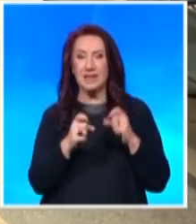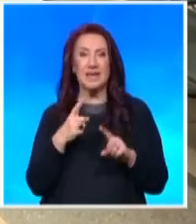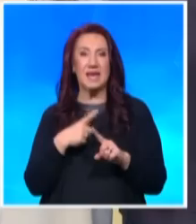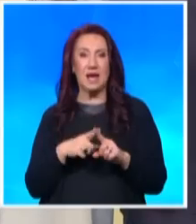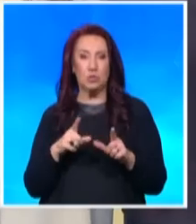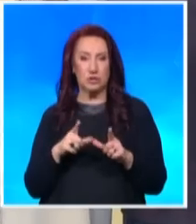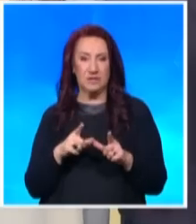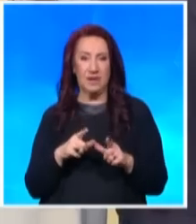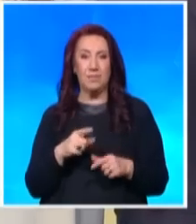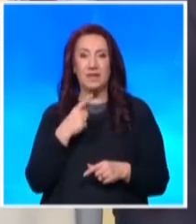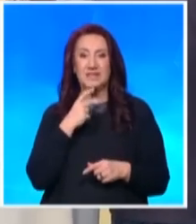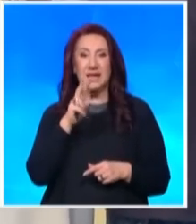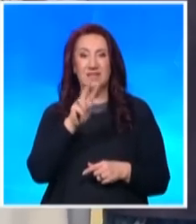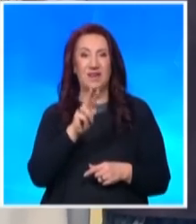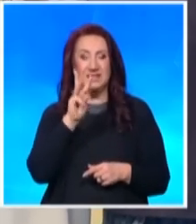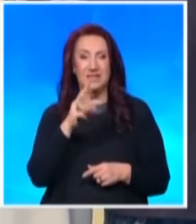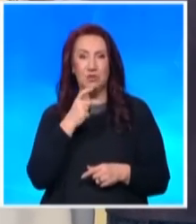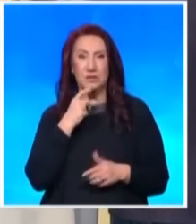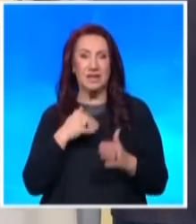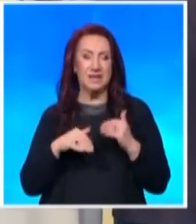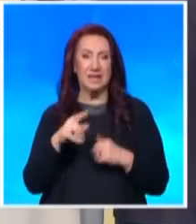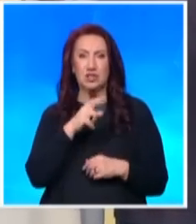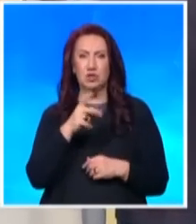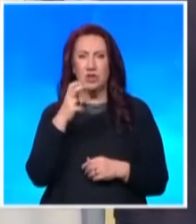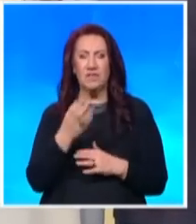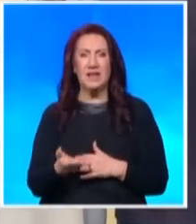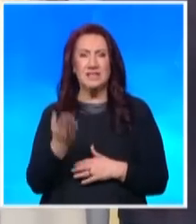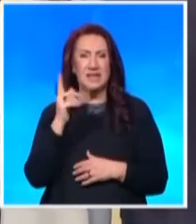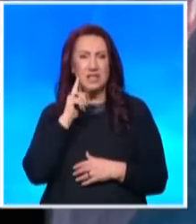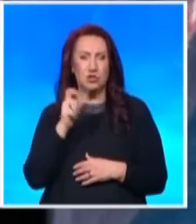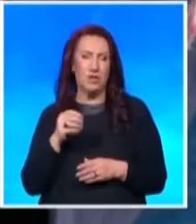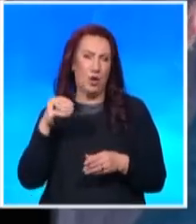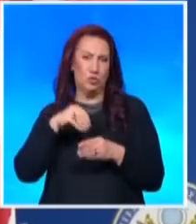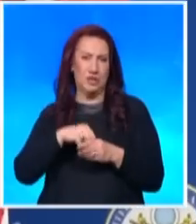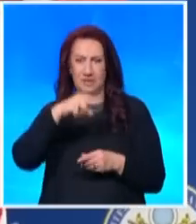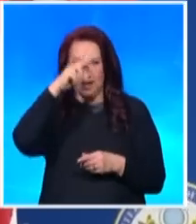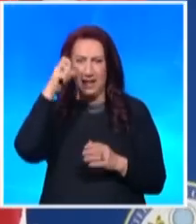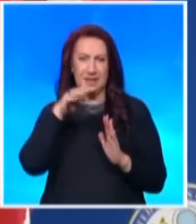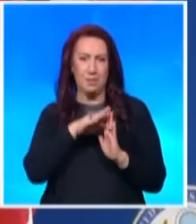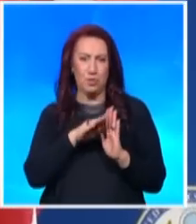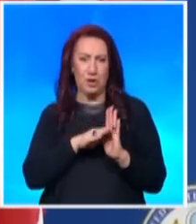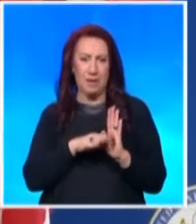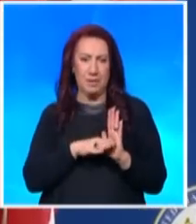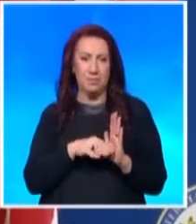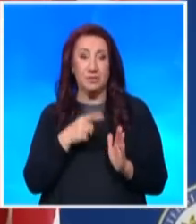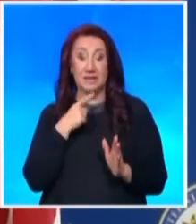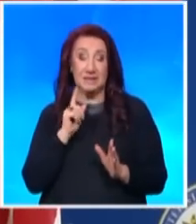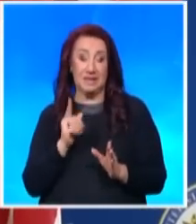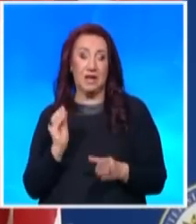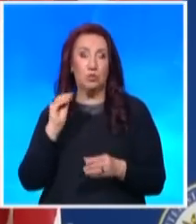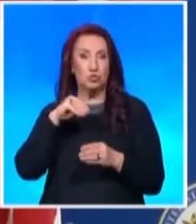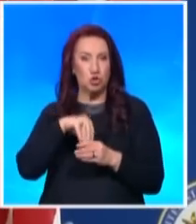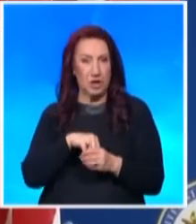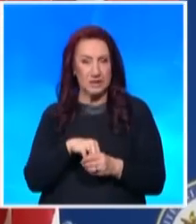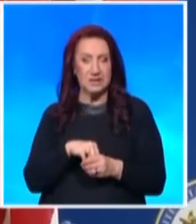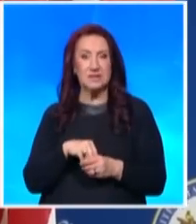23 години над 120 000 души са участвали в лятната програма. За да участват в програмата, участниците